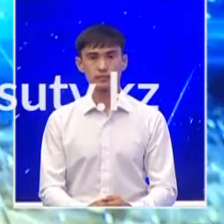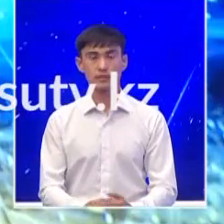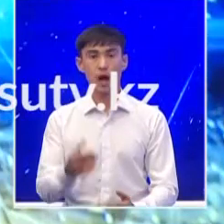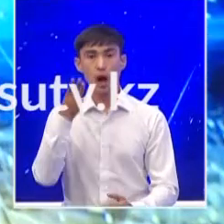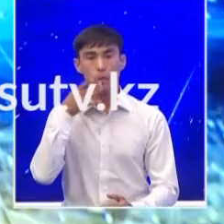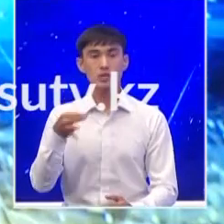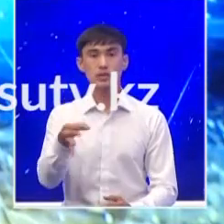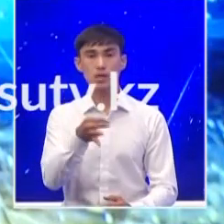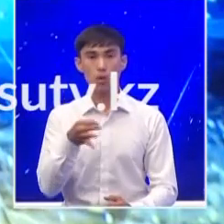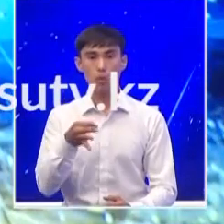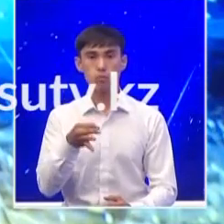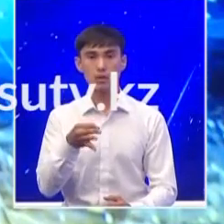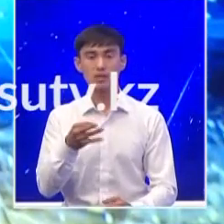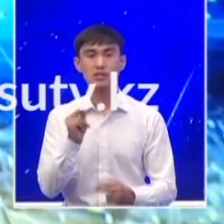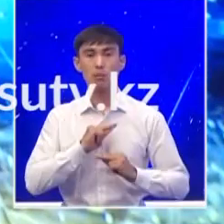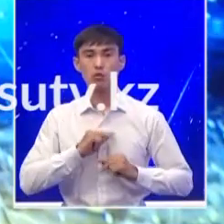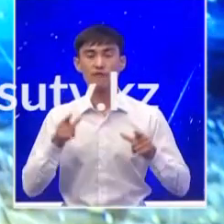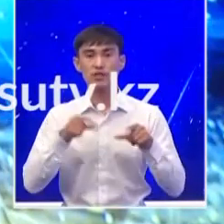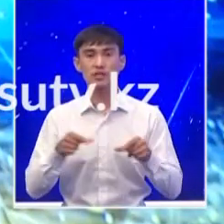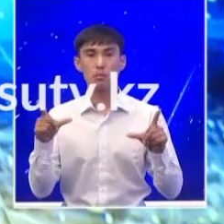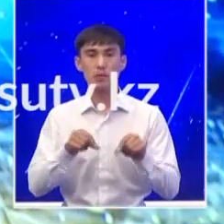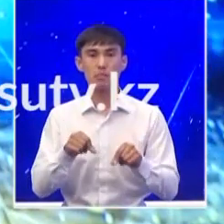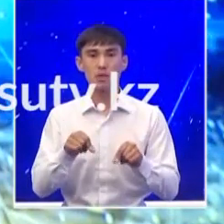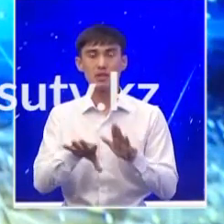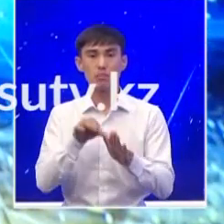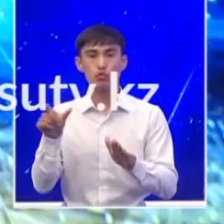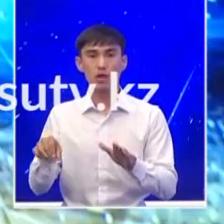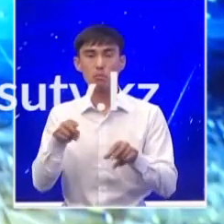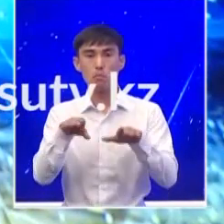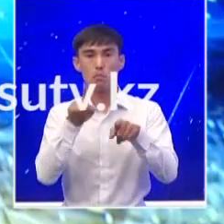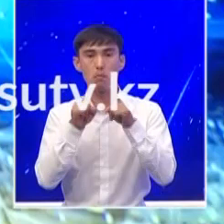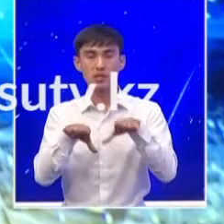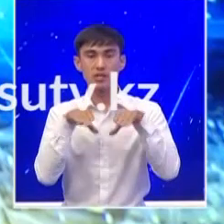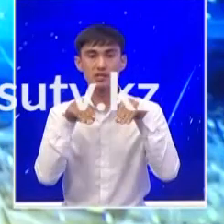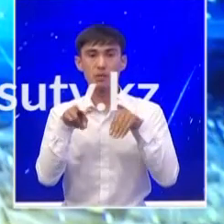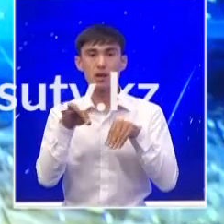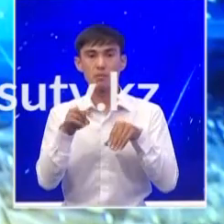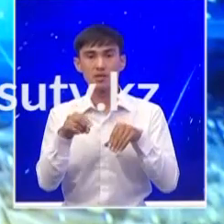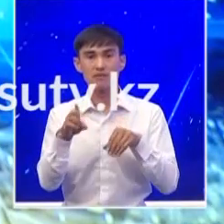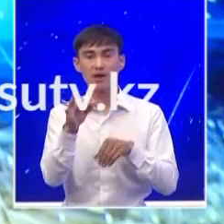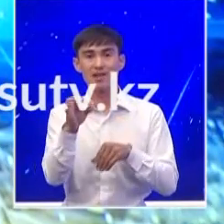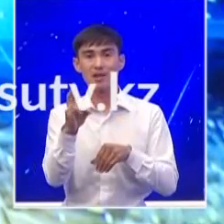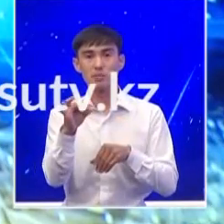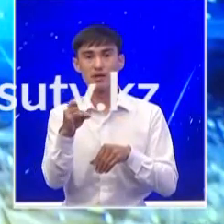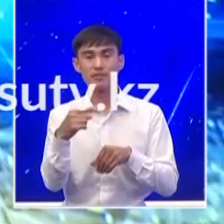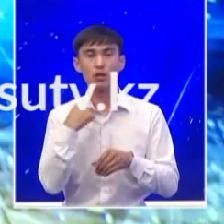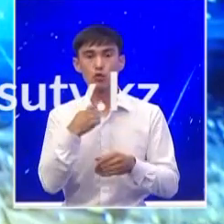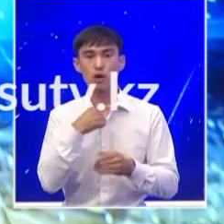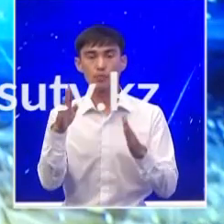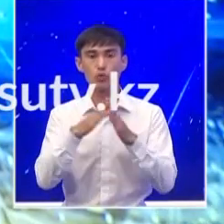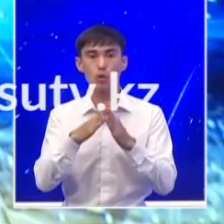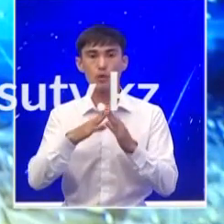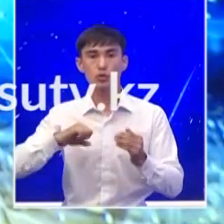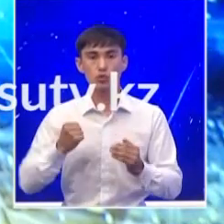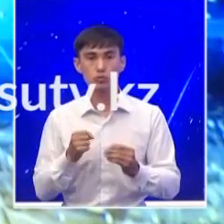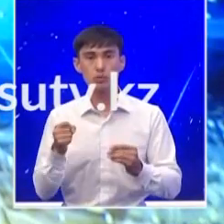В Алматинскую область с рабочим визитом прибыл депутат Мажилиса парламента страны Вакиль Набиев. В Талдыкурганском доме дружбы он